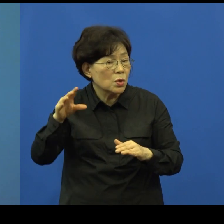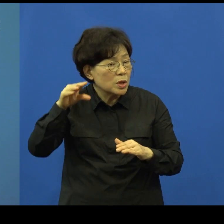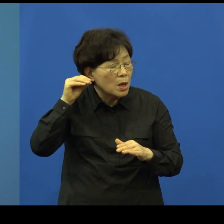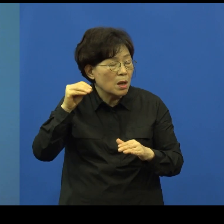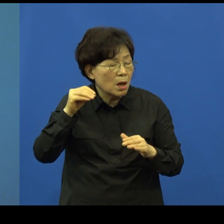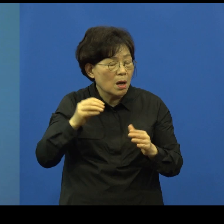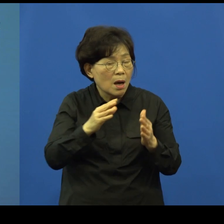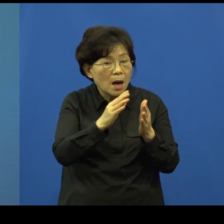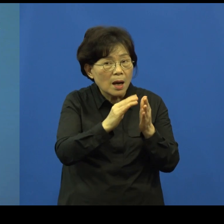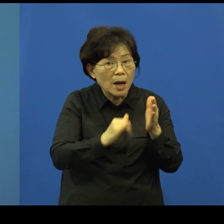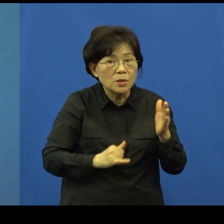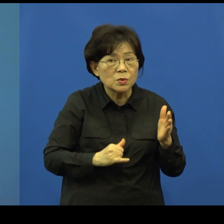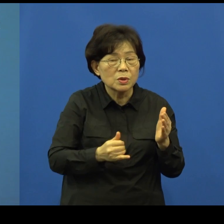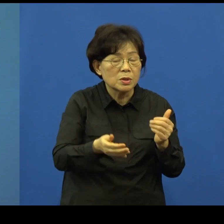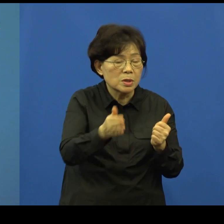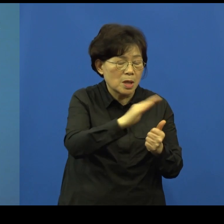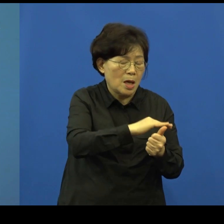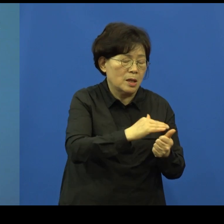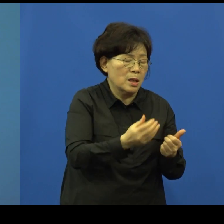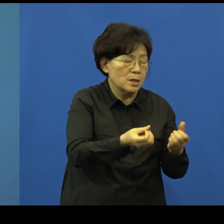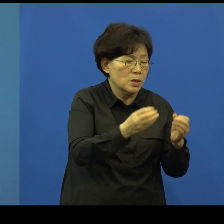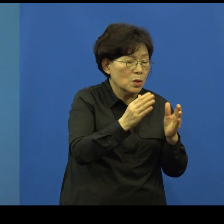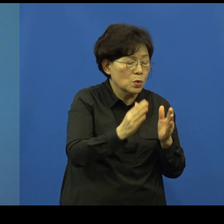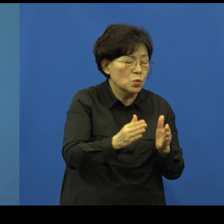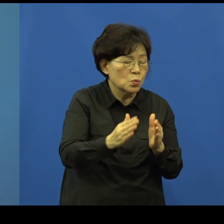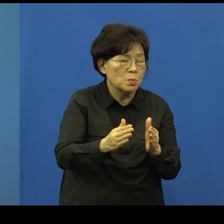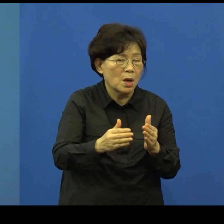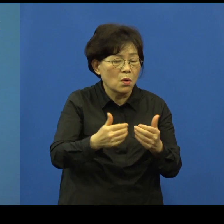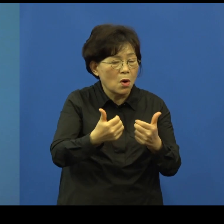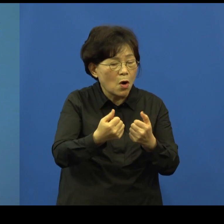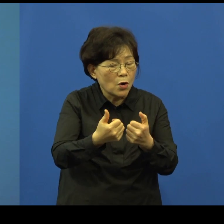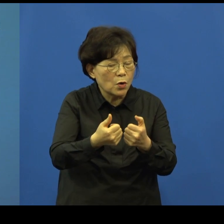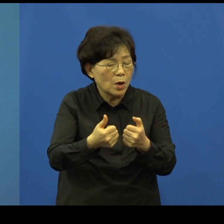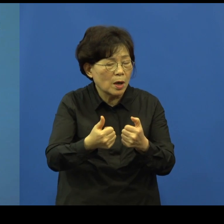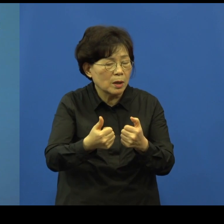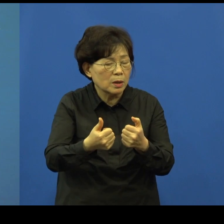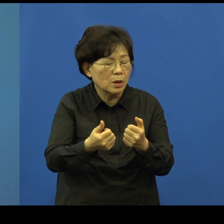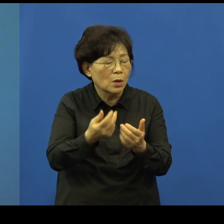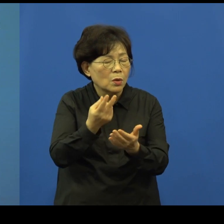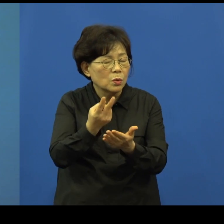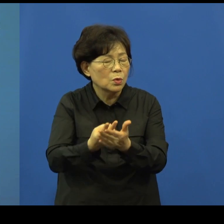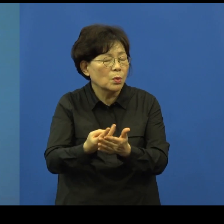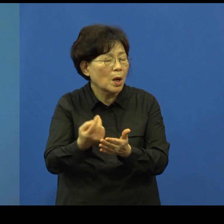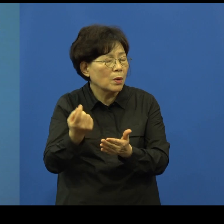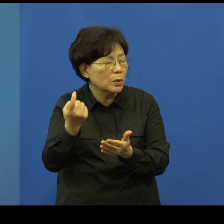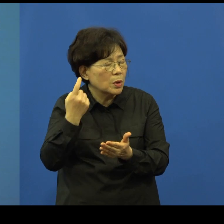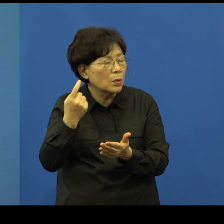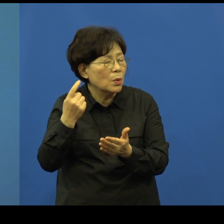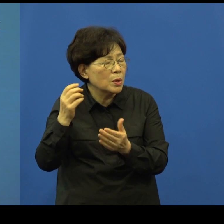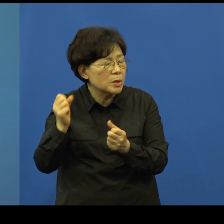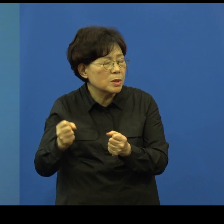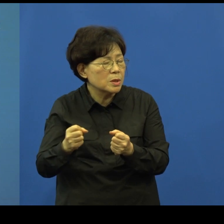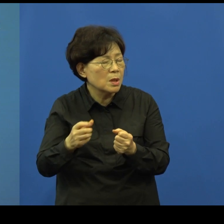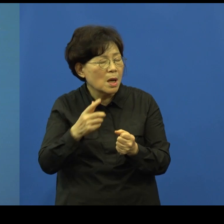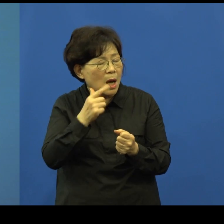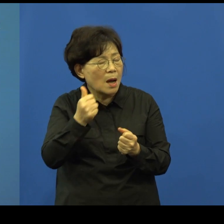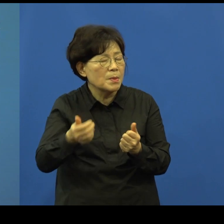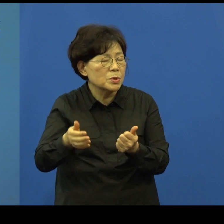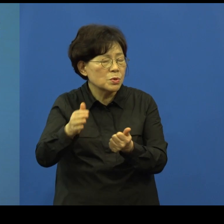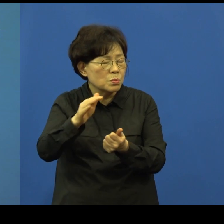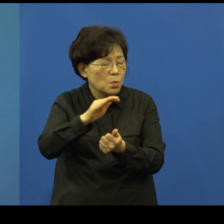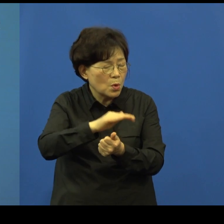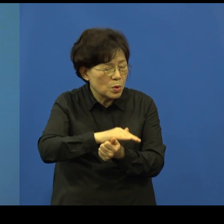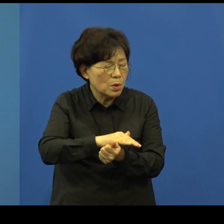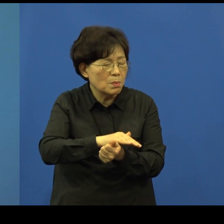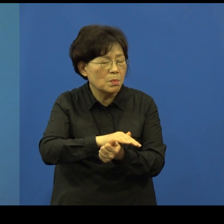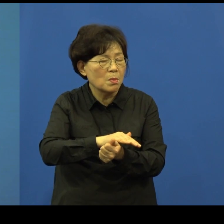가족들은 장례식 준비하는 거예요. 막 의논하는데 그거 다 듣는 거예요. 아버지 묘는 어디서 해야